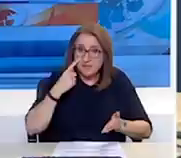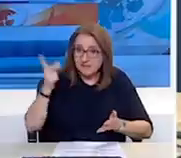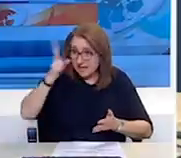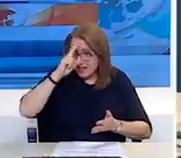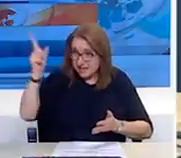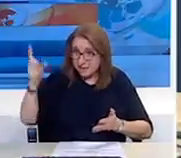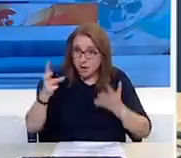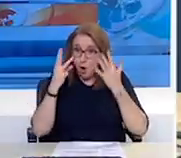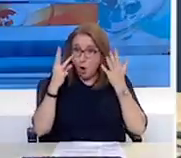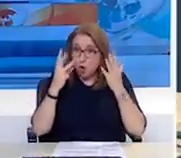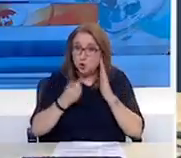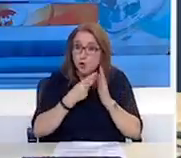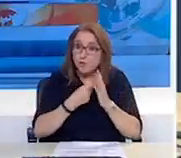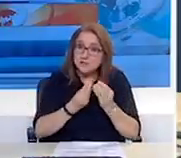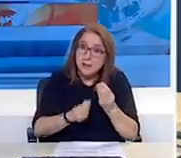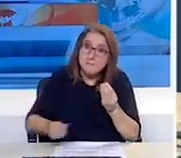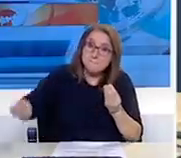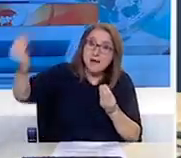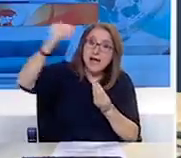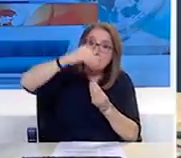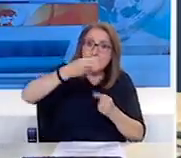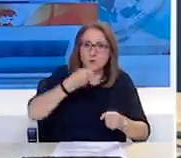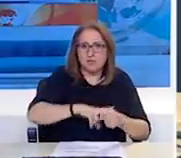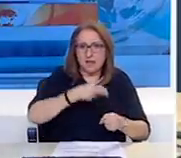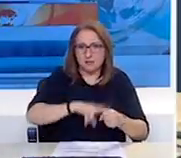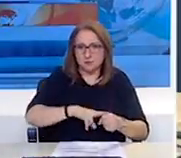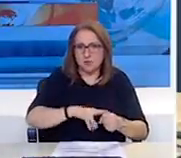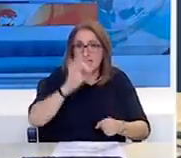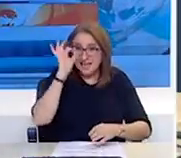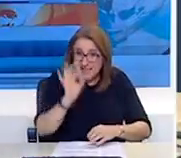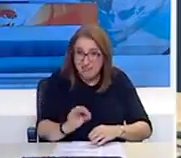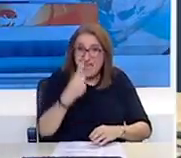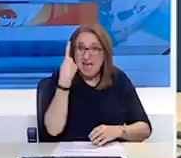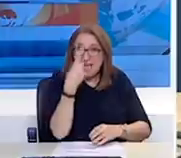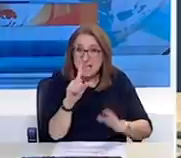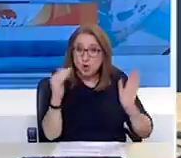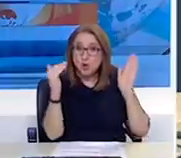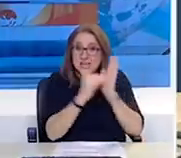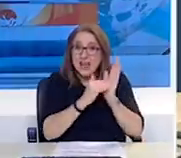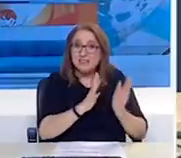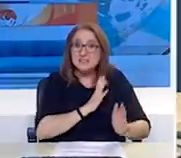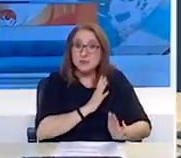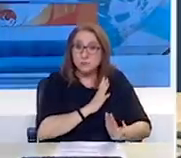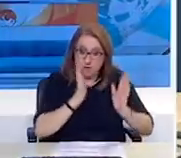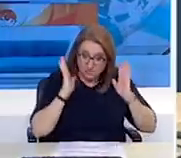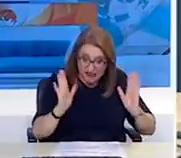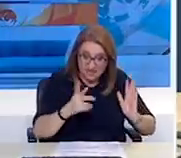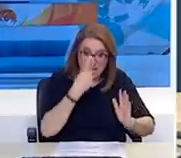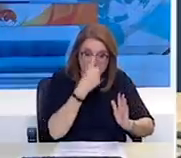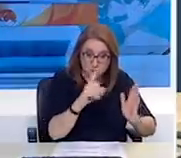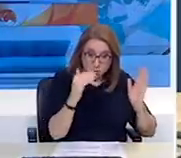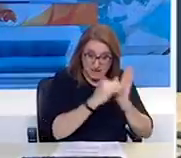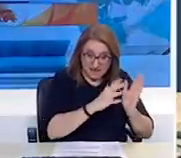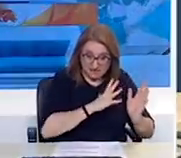φορές περίπου παραπάνω θανάτους ανά 100.000 πληθυσμού. Καταλαβαίνετε τι κατόρθωμα είναι αυτό από την πατρίδα μας σε σχέση με ένα κολοσσό,